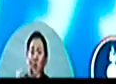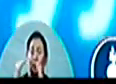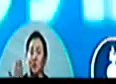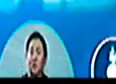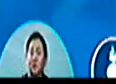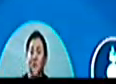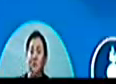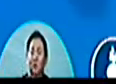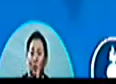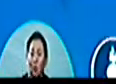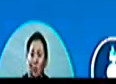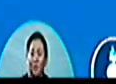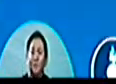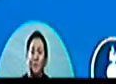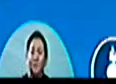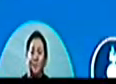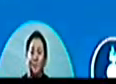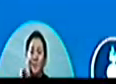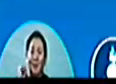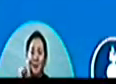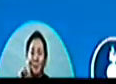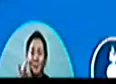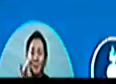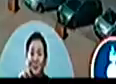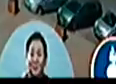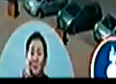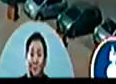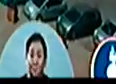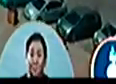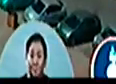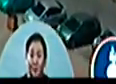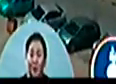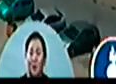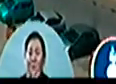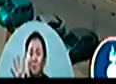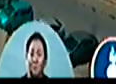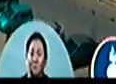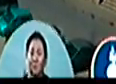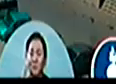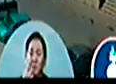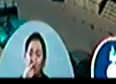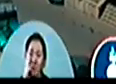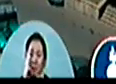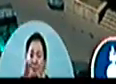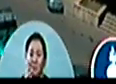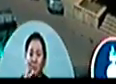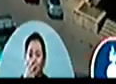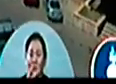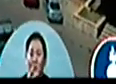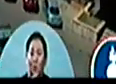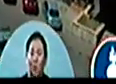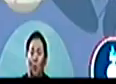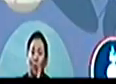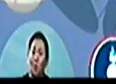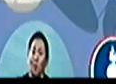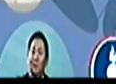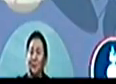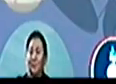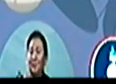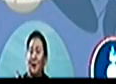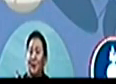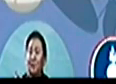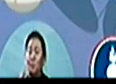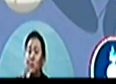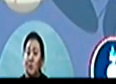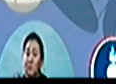хууль. Иргэний хамгаалдаг хууль. Ардчлал оршин байгаа эсхийг нэгэн зүйлээр таньж байна. Хуулинд